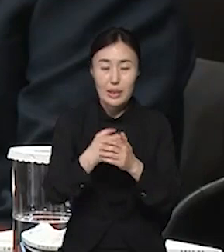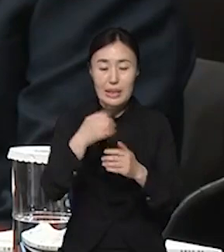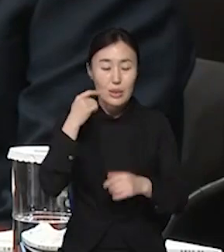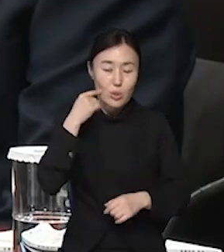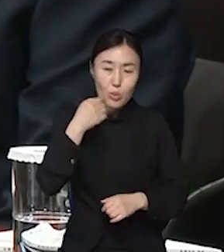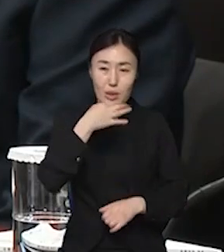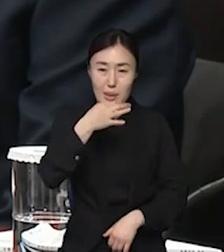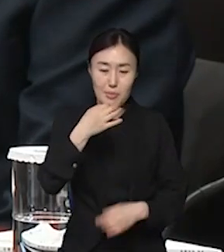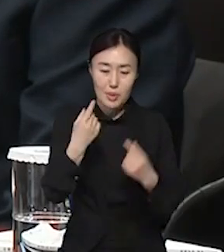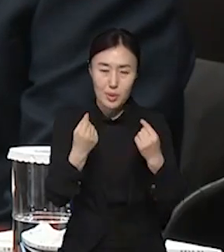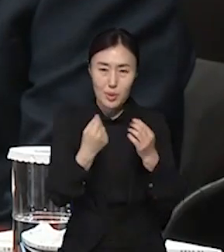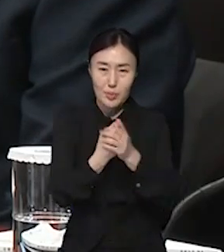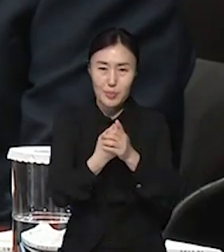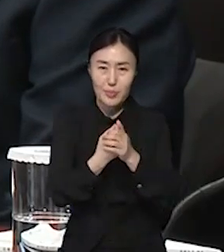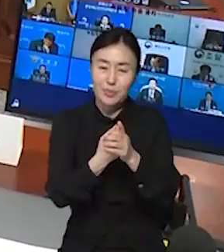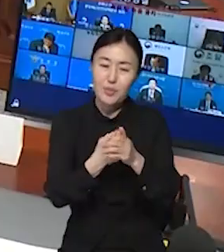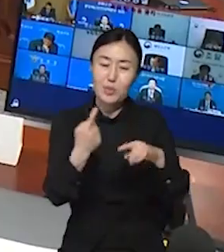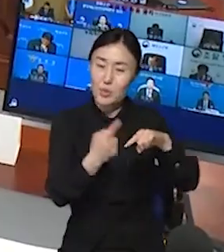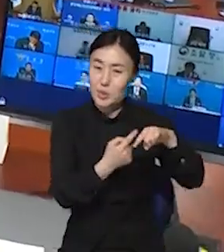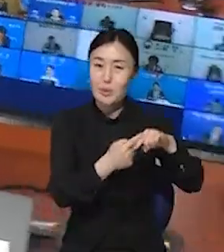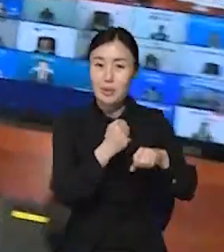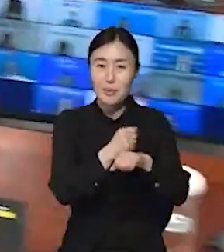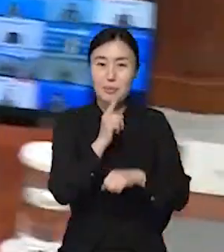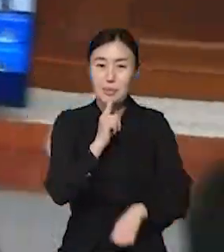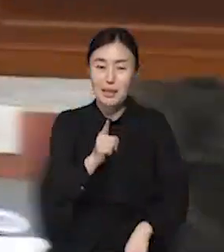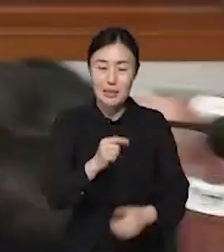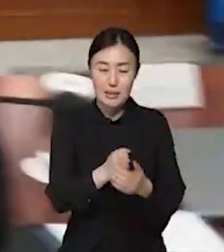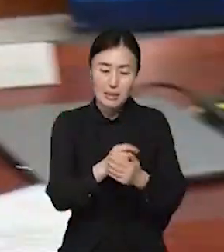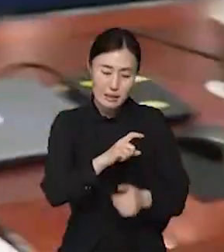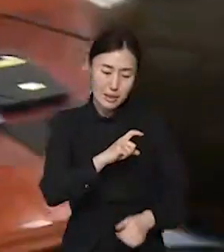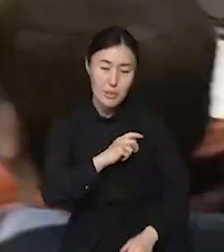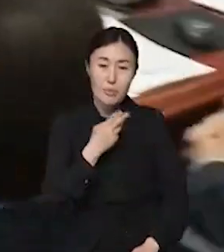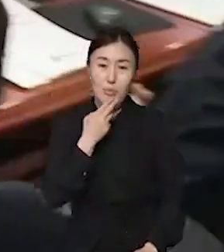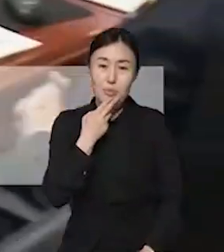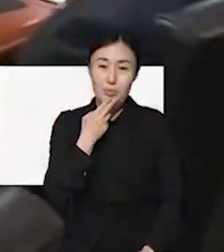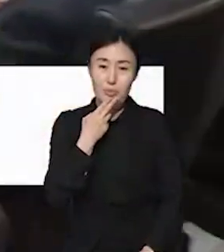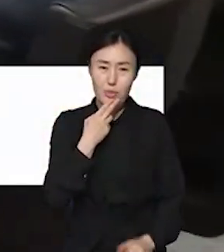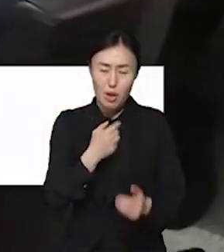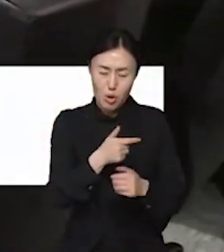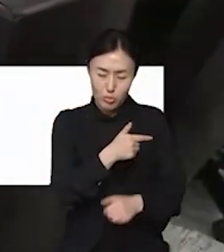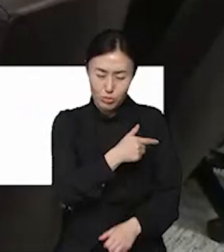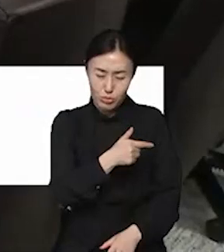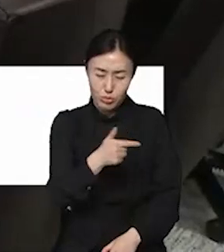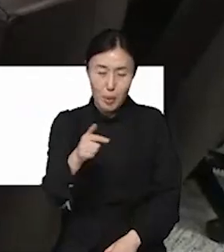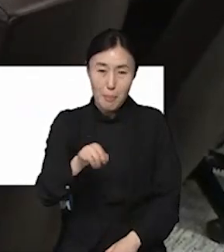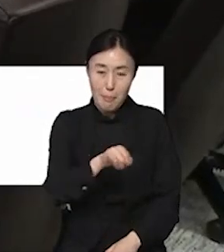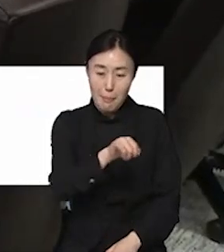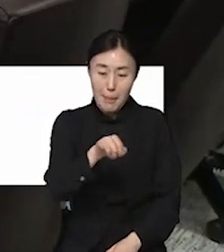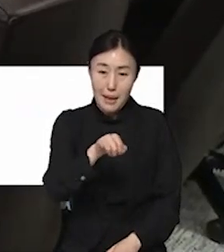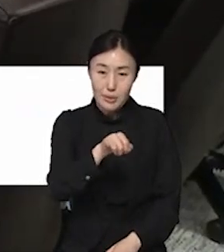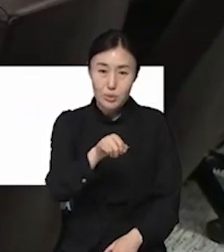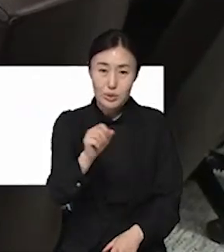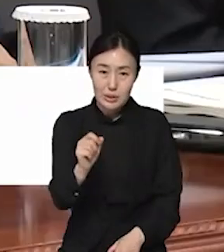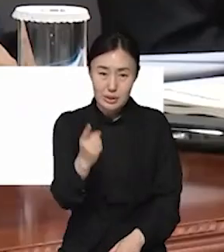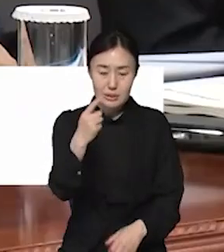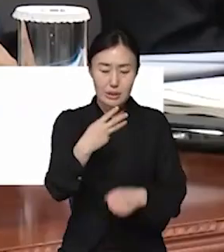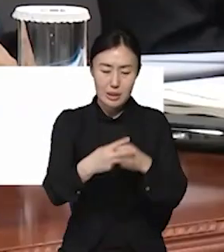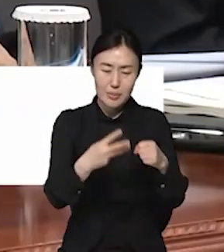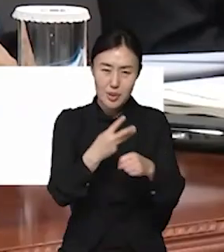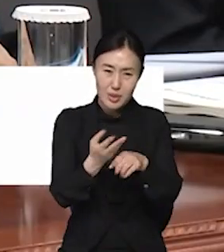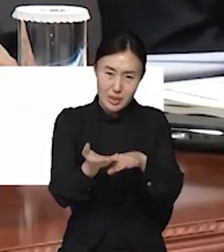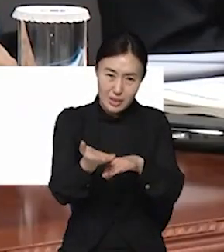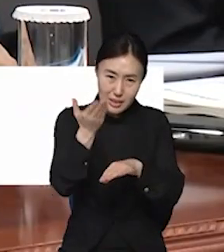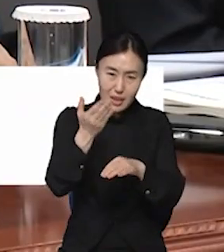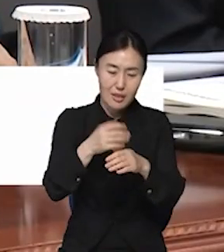풍토병으로 취급하겠다는 겁니다. 제대로 된 이름조차 없었던 무시무시한 바이러스의 기세에 3년 넘게